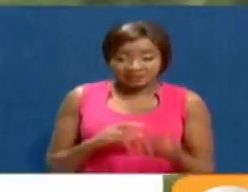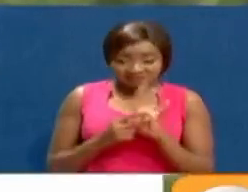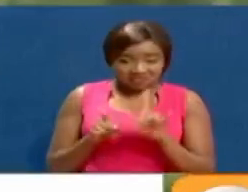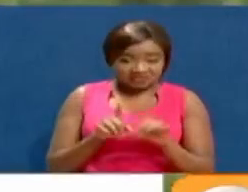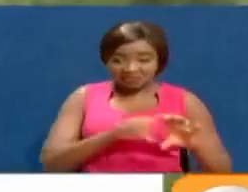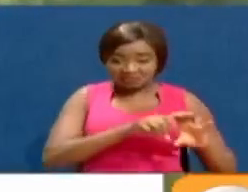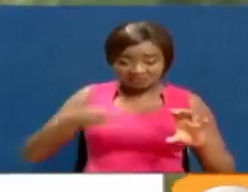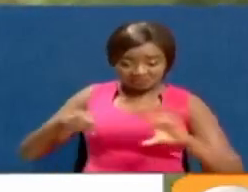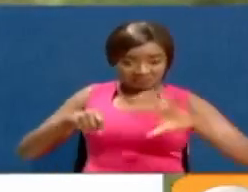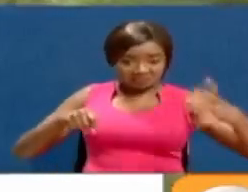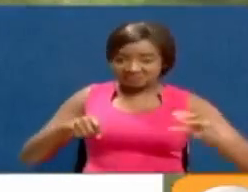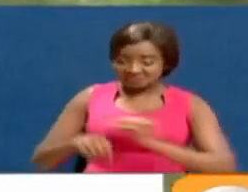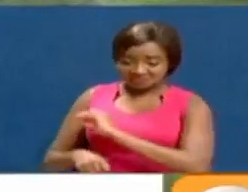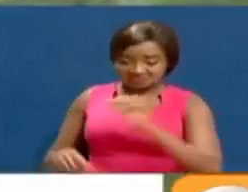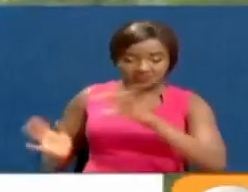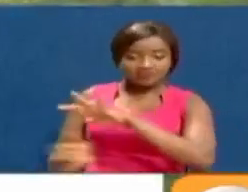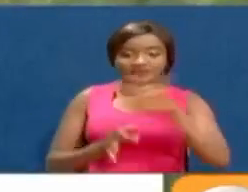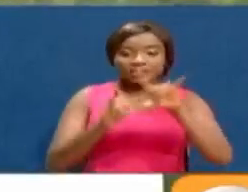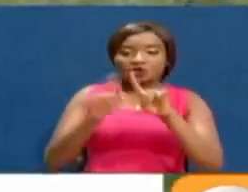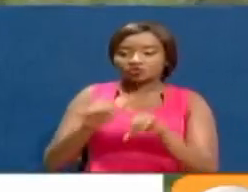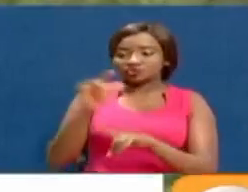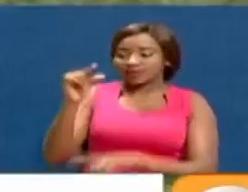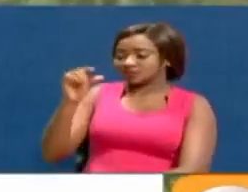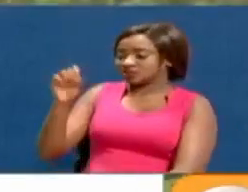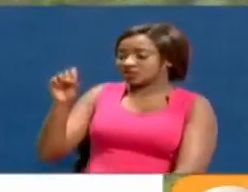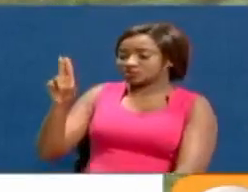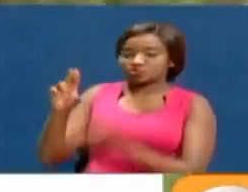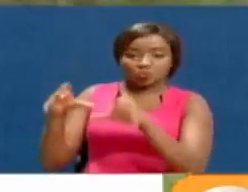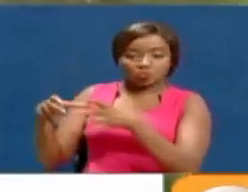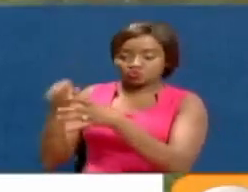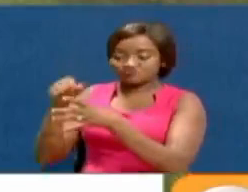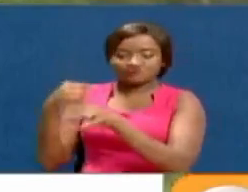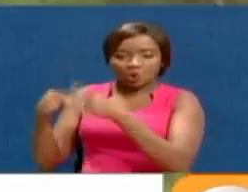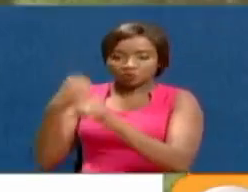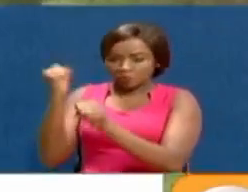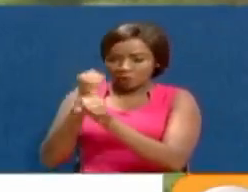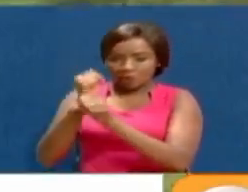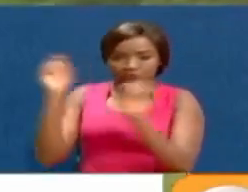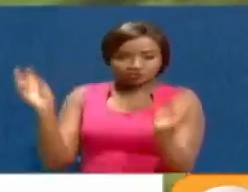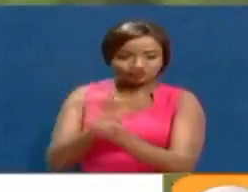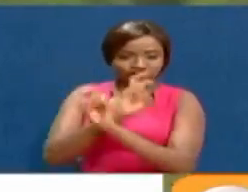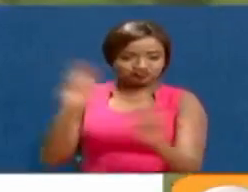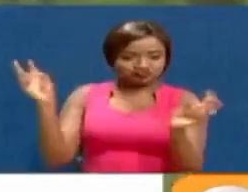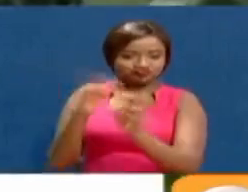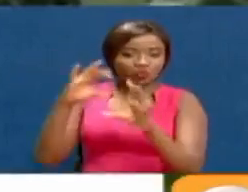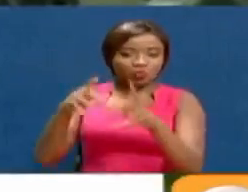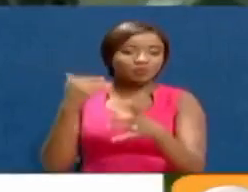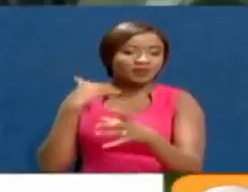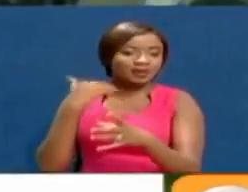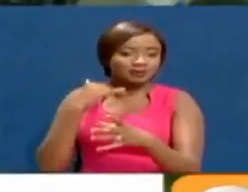Kwingineko, maafisa wa GSU wakiongozwa na mkuu wa kitengo hicho Douglas Kanja waliendelea na operesheni kali kuwasaka